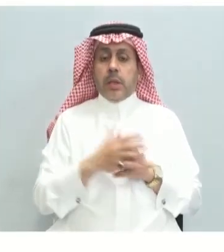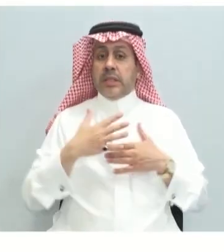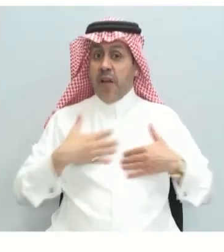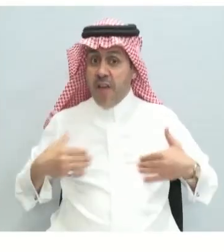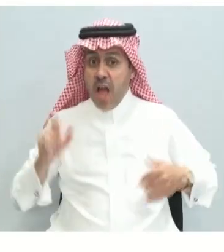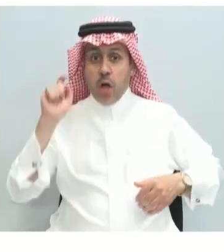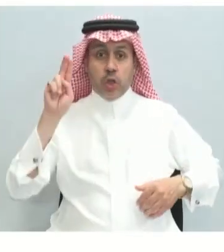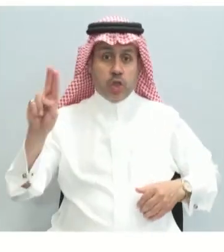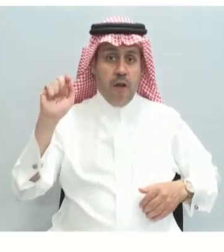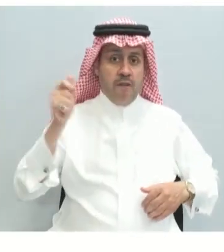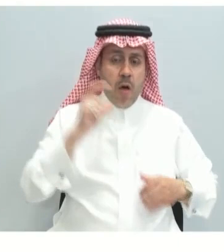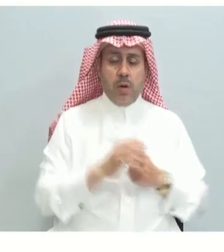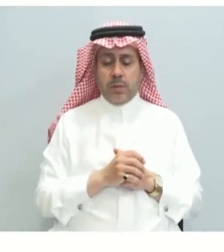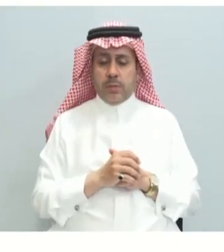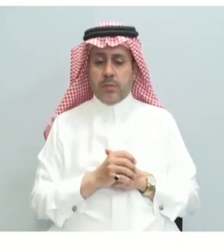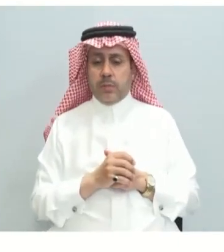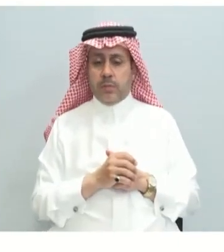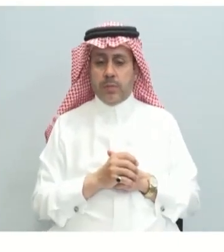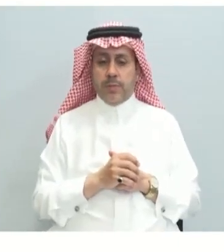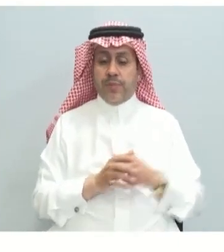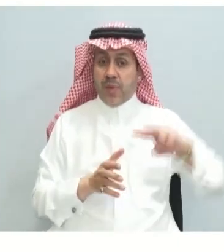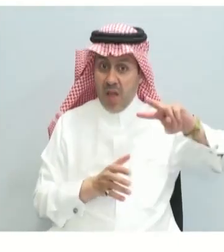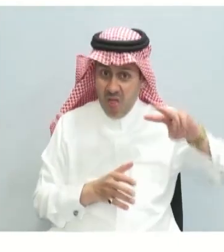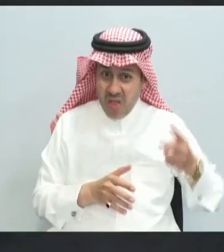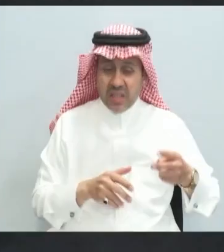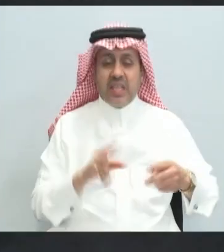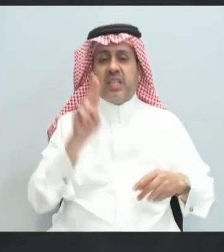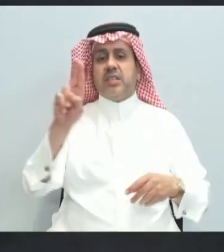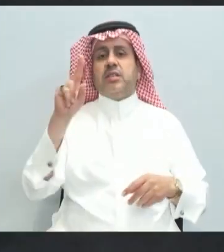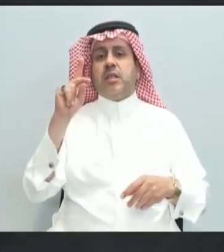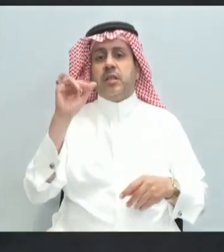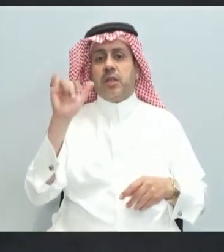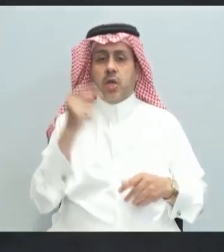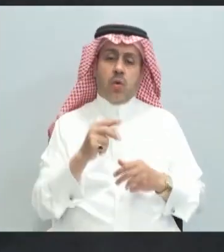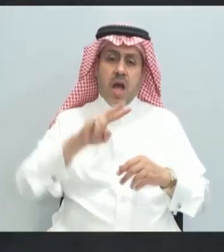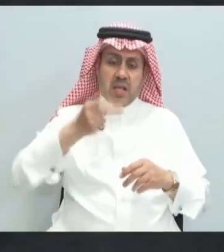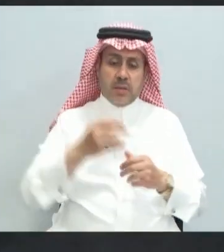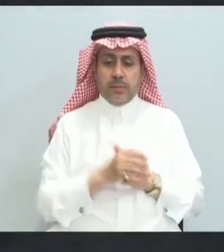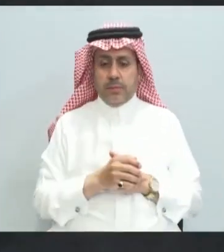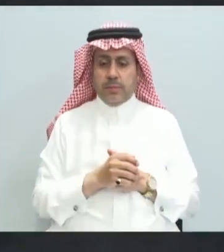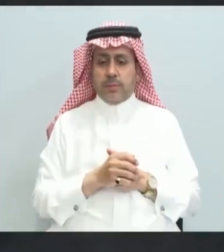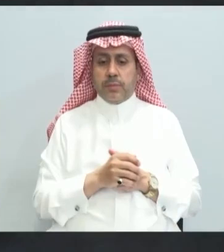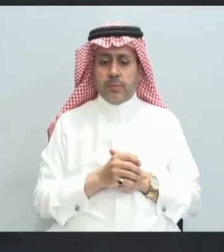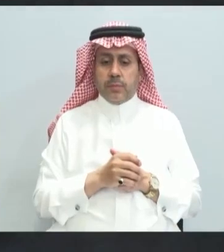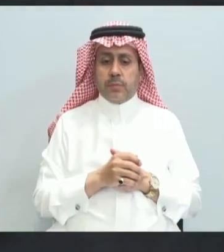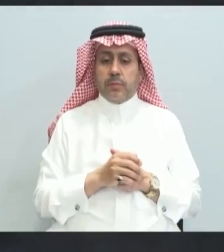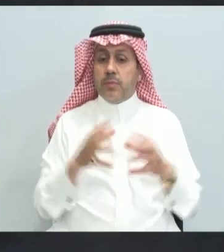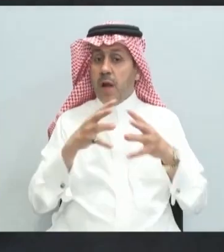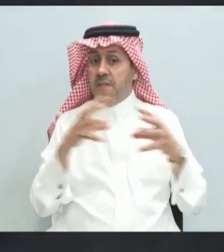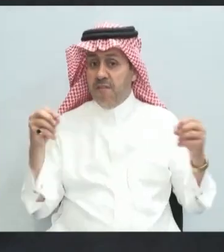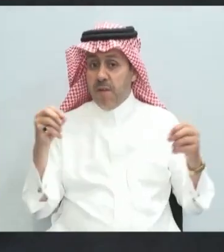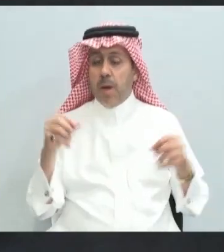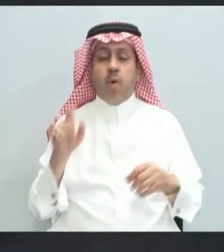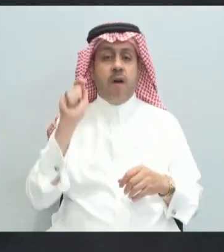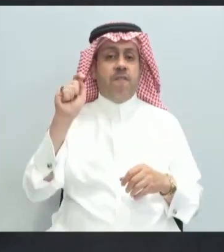التفاؤل ضد التطير تماما، هو عكس التطير تماما. فما هو الفأل